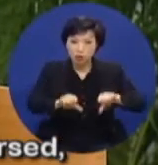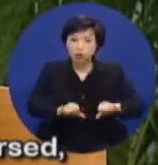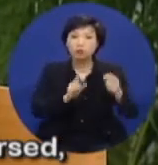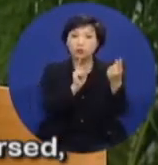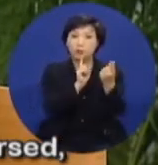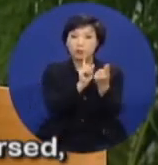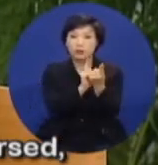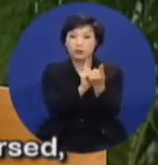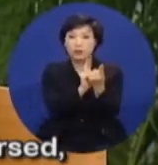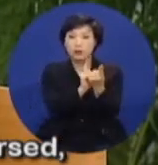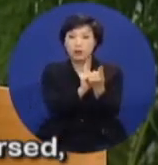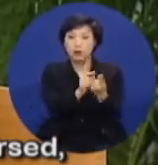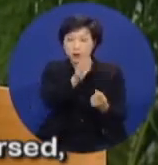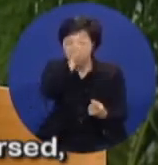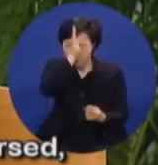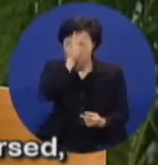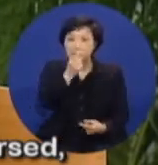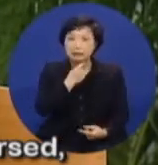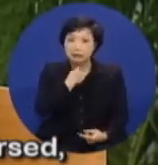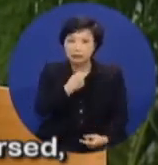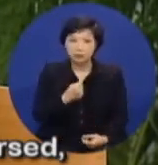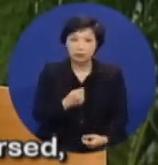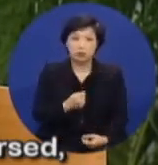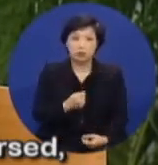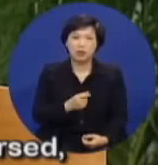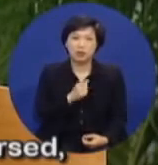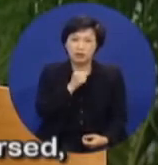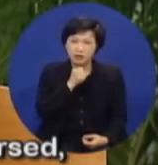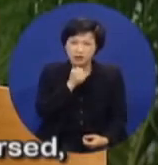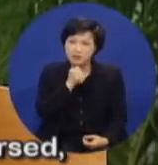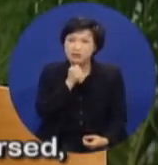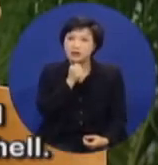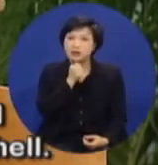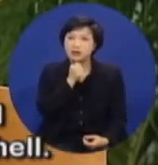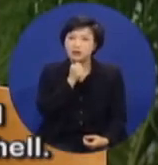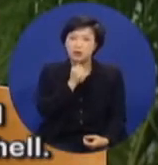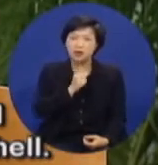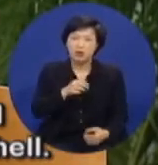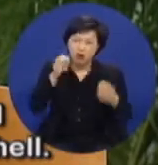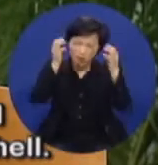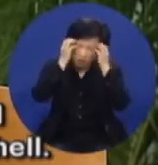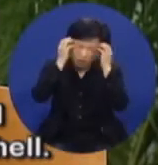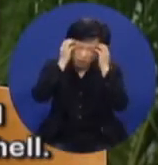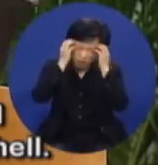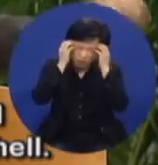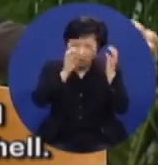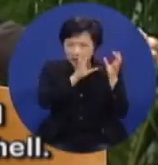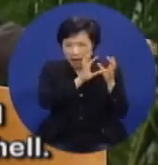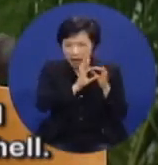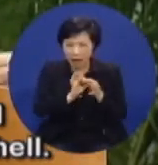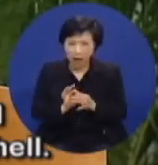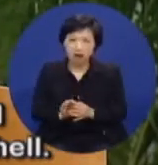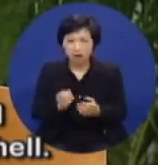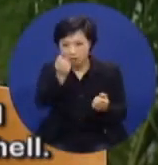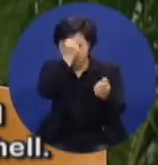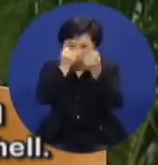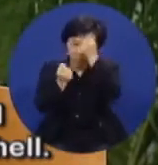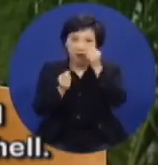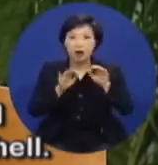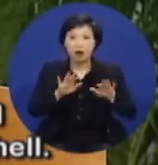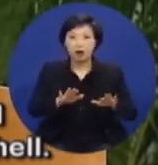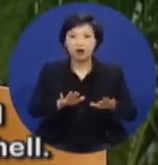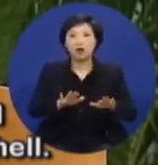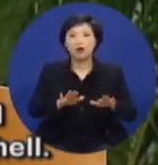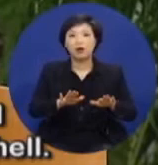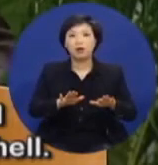거고 표면 2 고 가난하고 온갖 고통 크다고 그